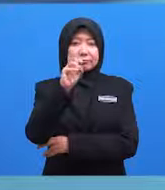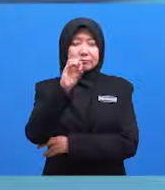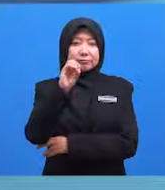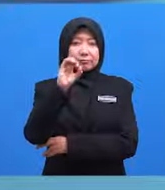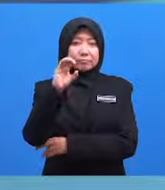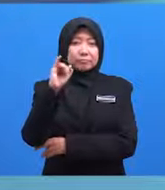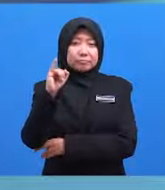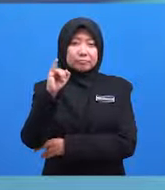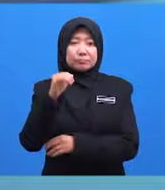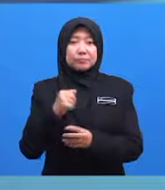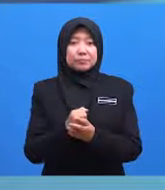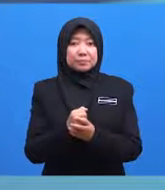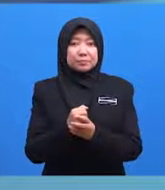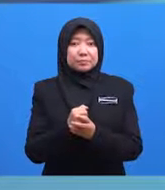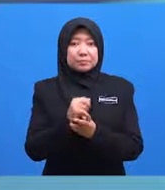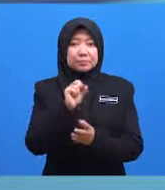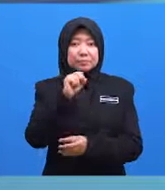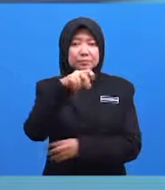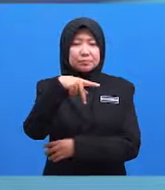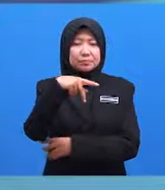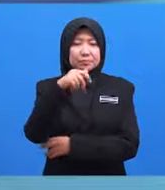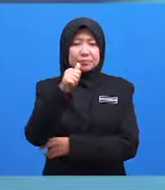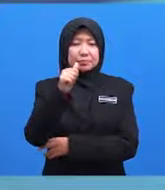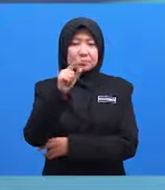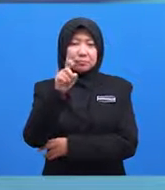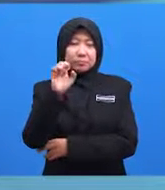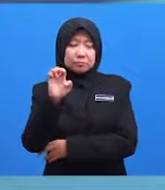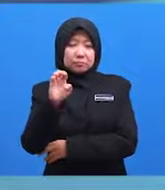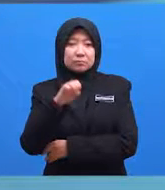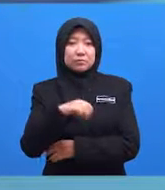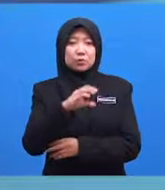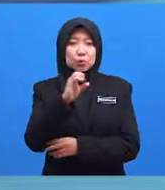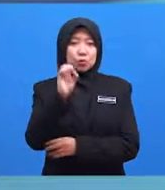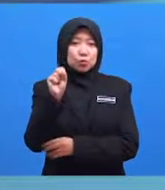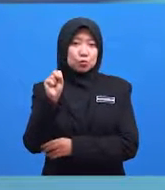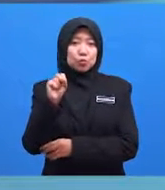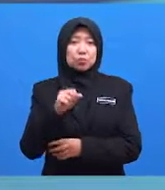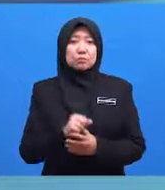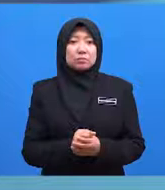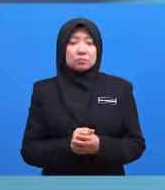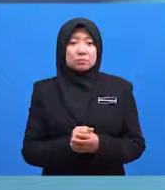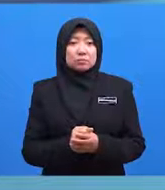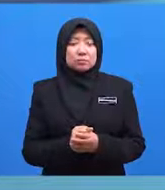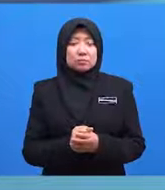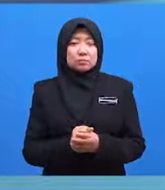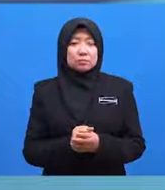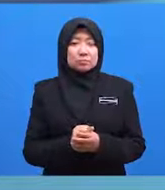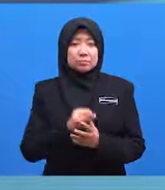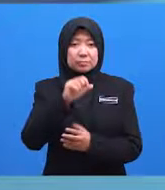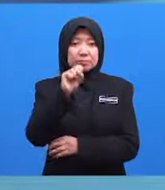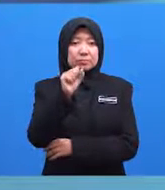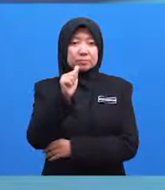5. Spätzle. 6. Kuskus. 7.